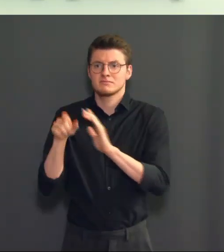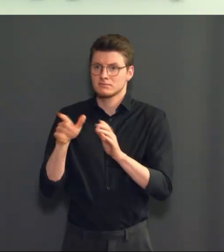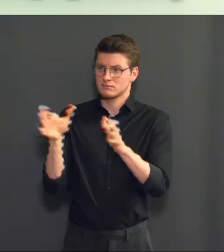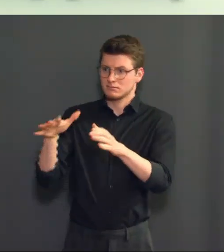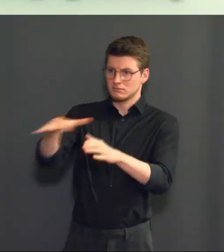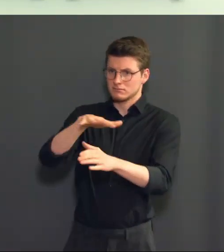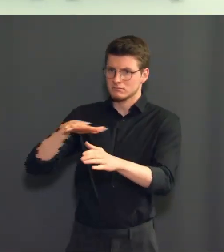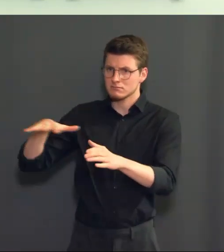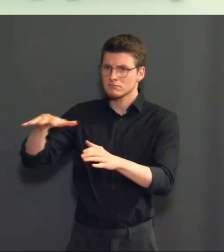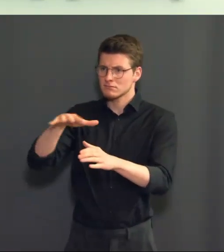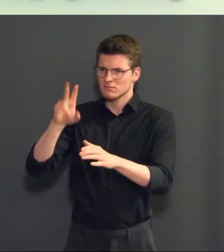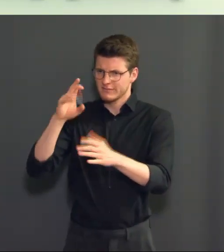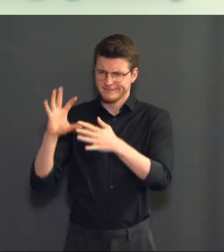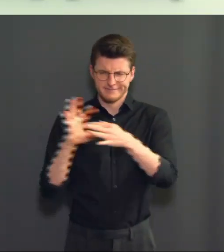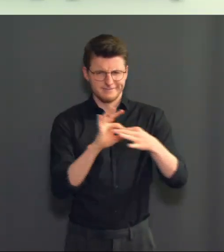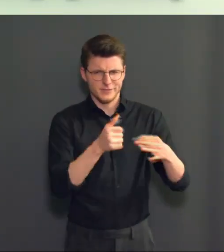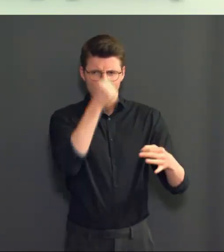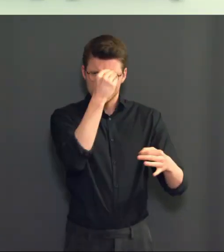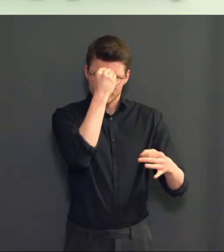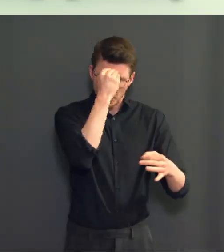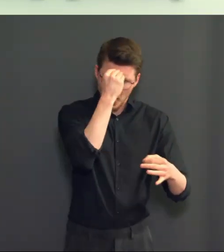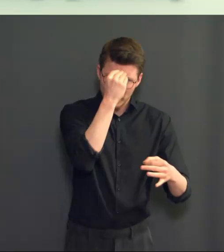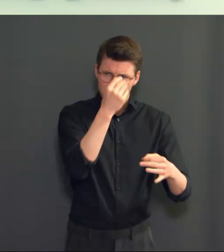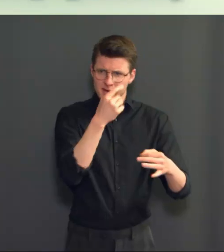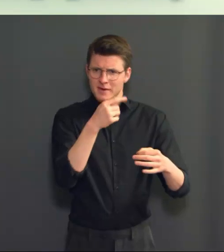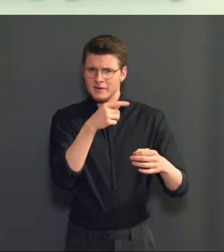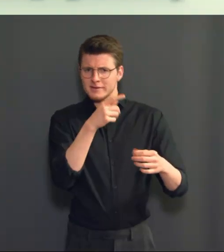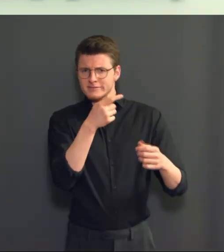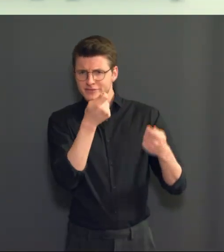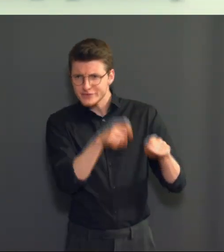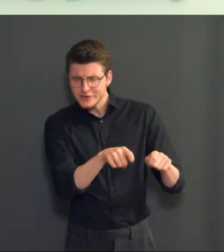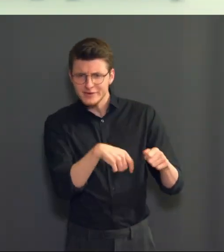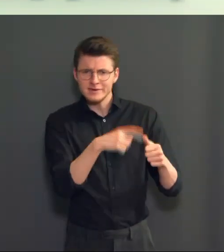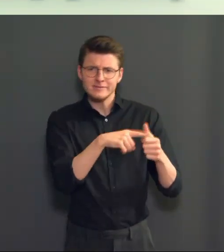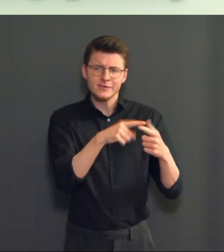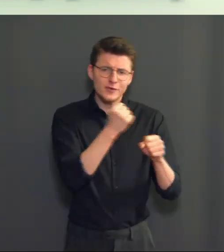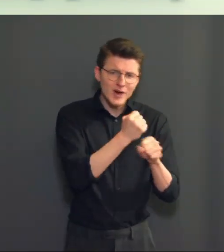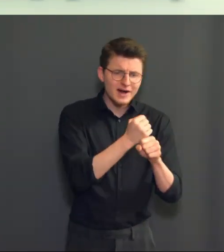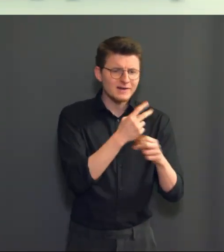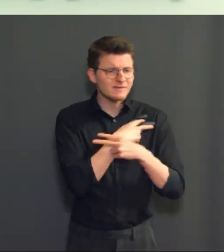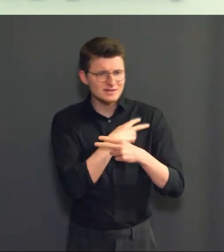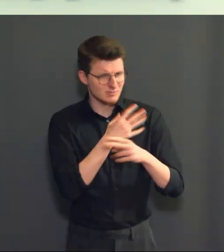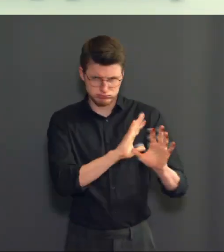effect te zien van een verminderd aantal testen door de sluiting van de scholen of het werkverlof.